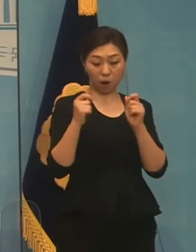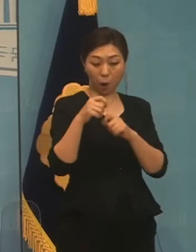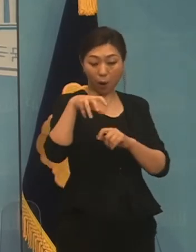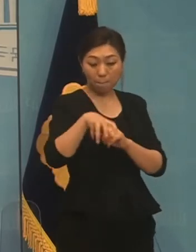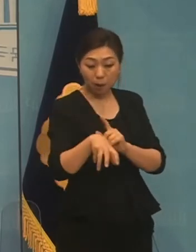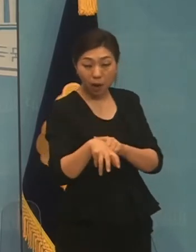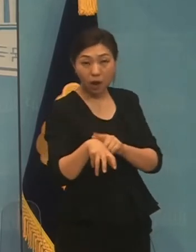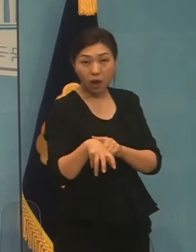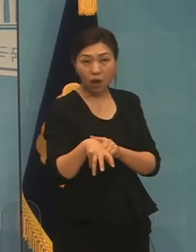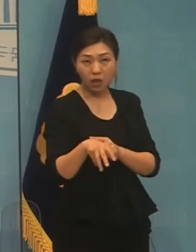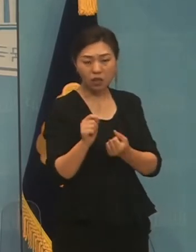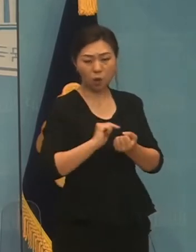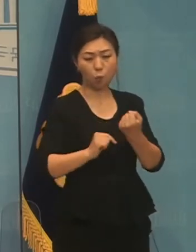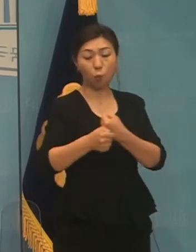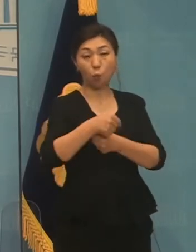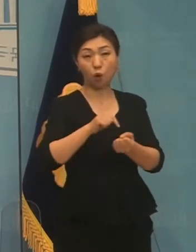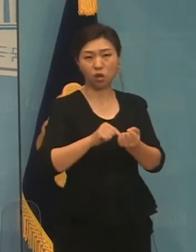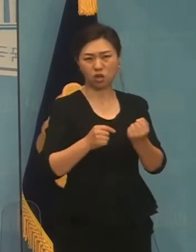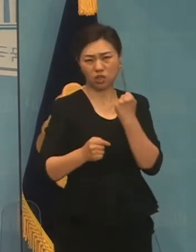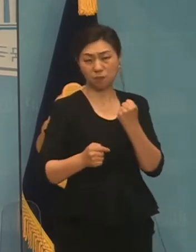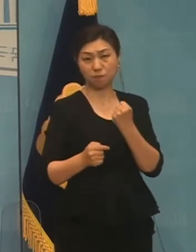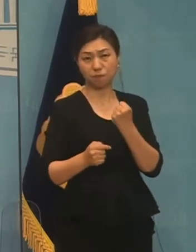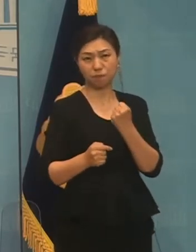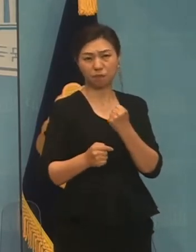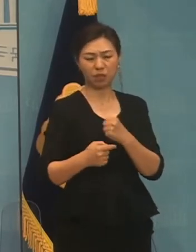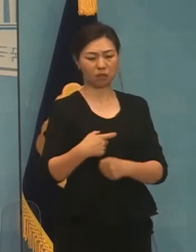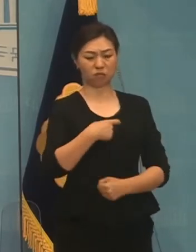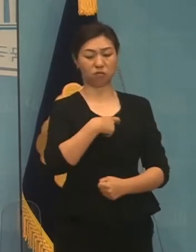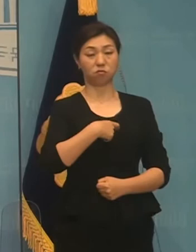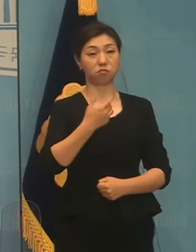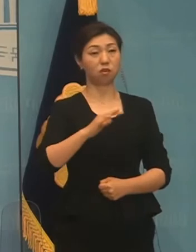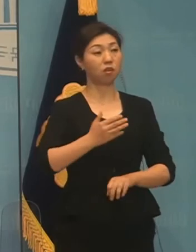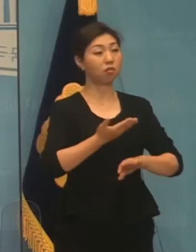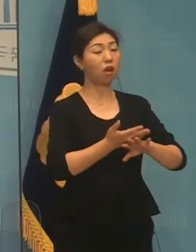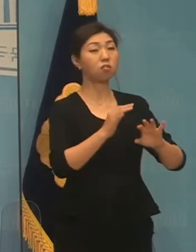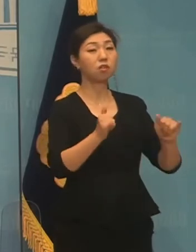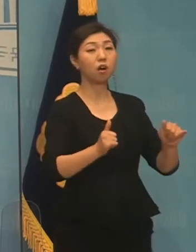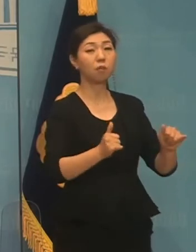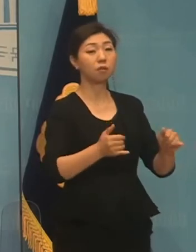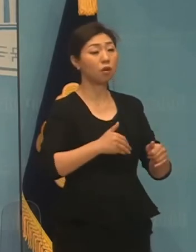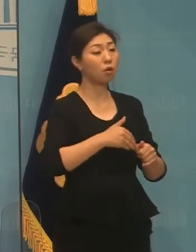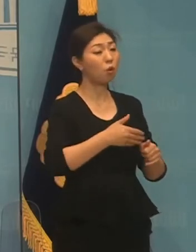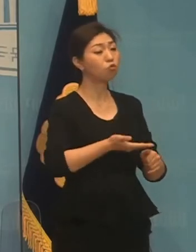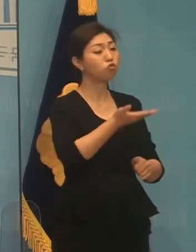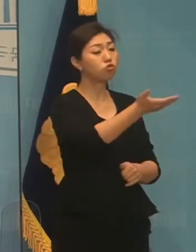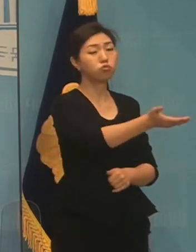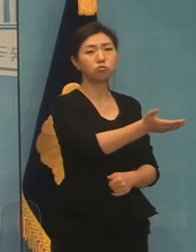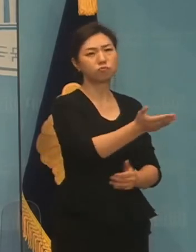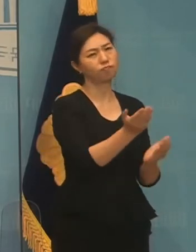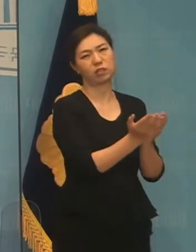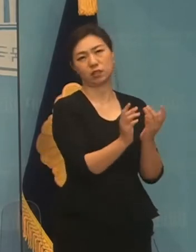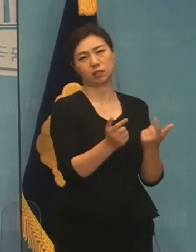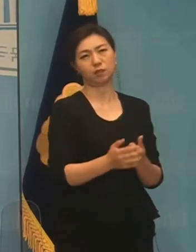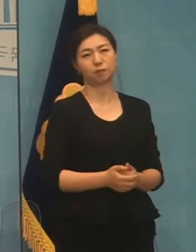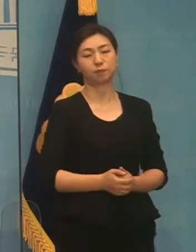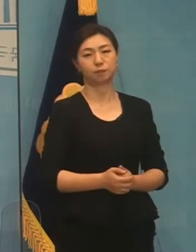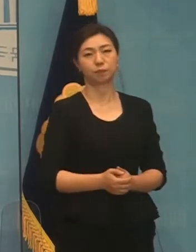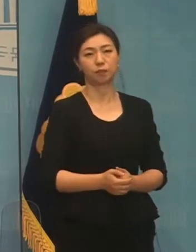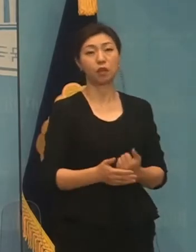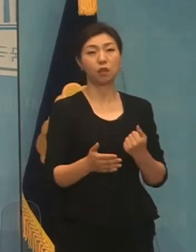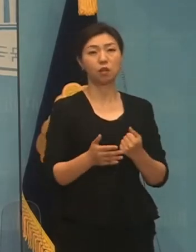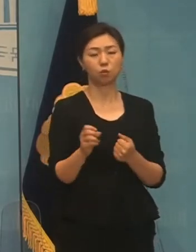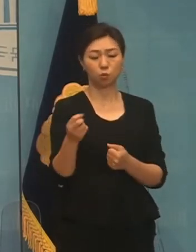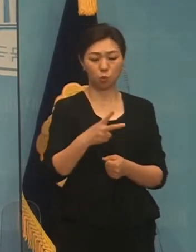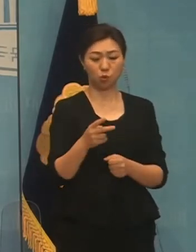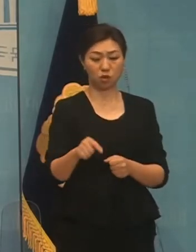사람에게 강요하거나 권하는 것 또한 옳지 않습니다. 사실에 기반하지 않은 잘못된 시장신호로 혼란을